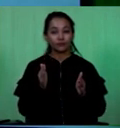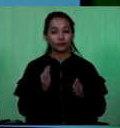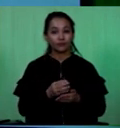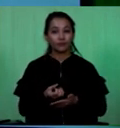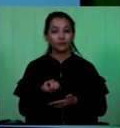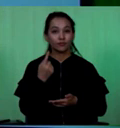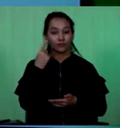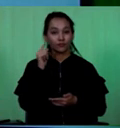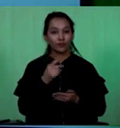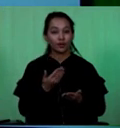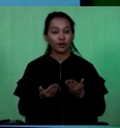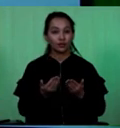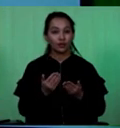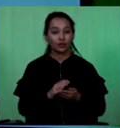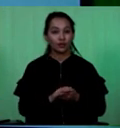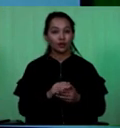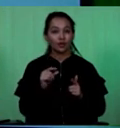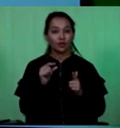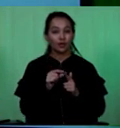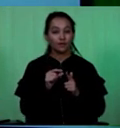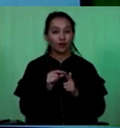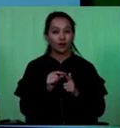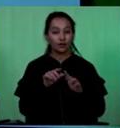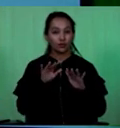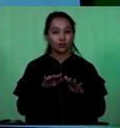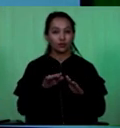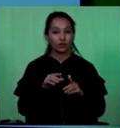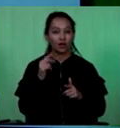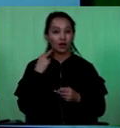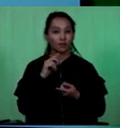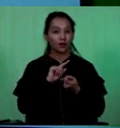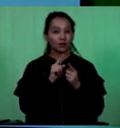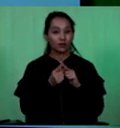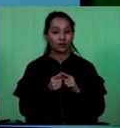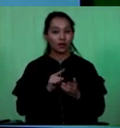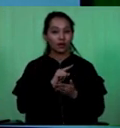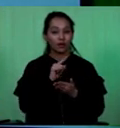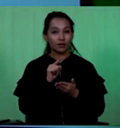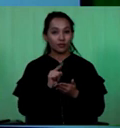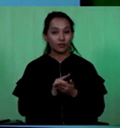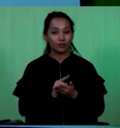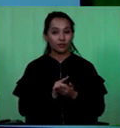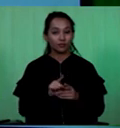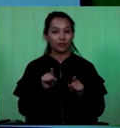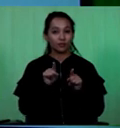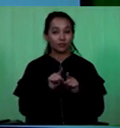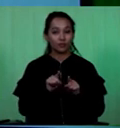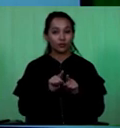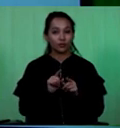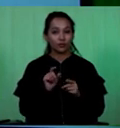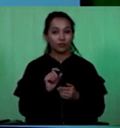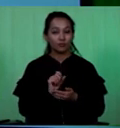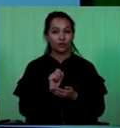ifodalaydi. Agar ushbu harflar o'rnida sonlar berilsa, albatta biz xuddi shu tartibda